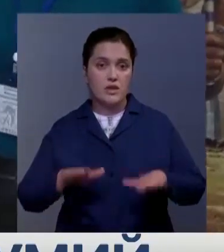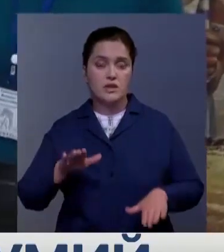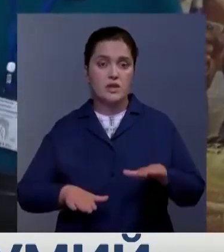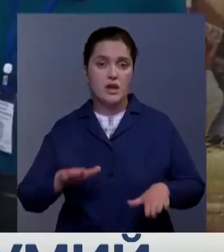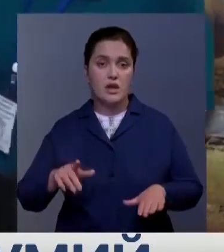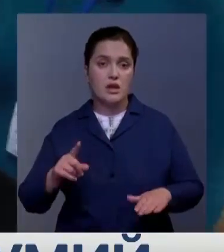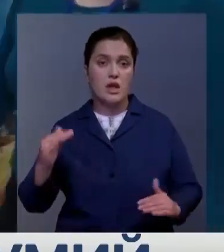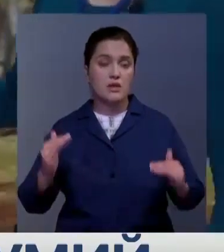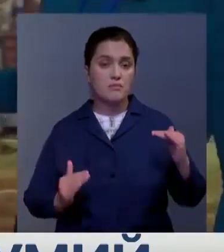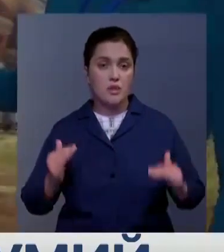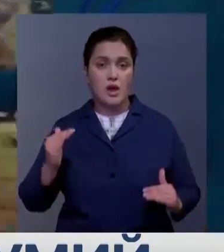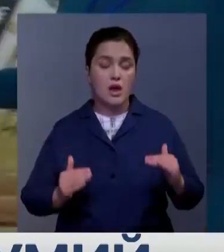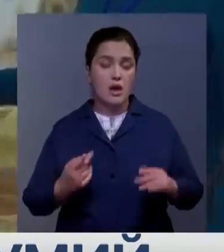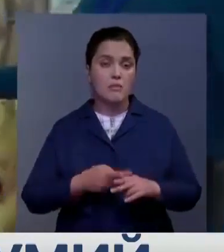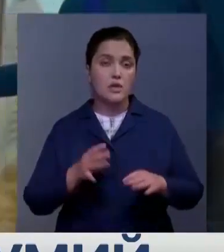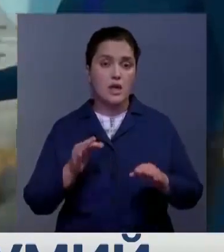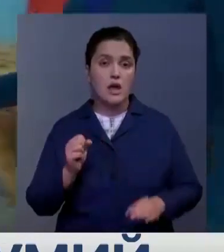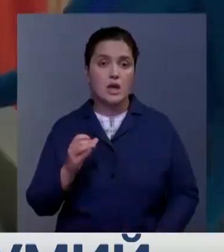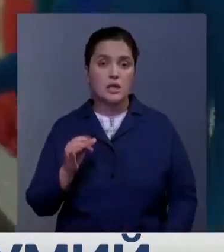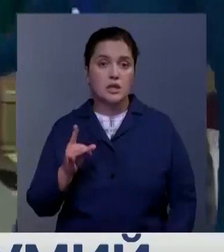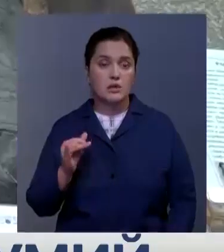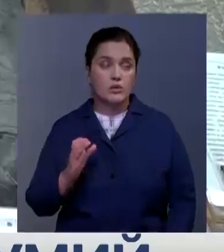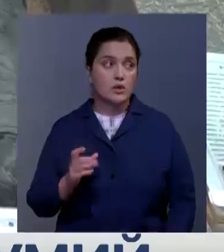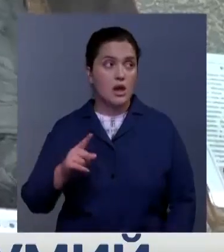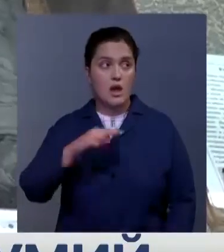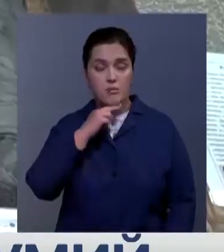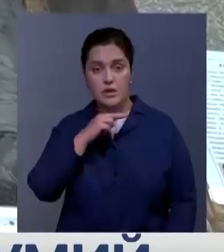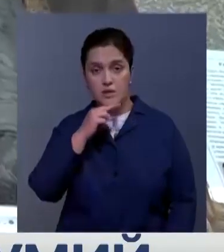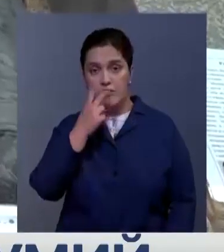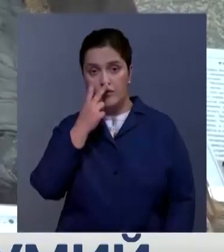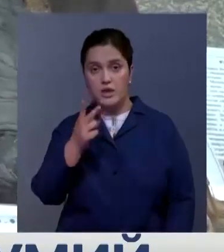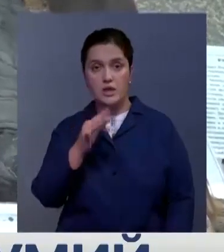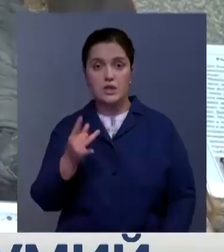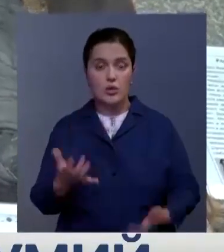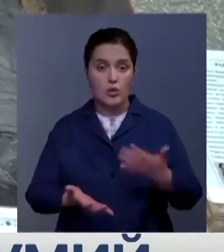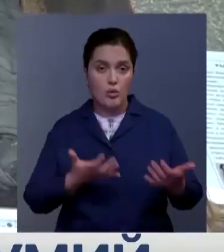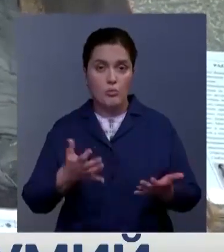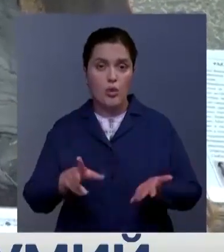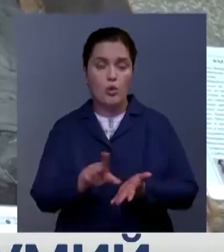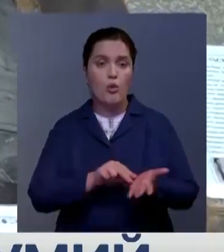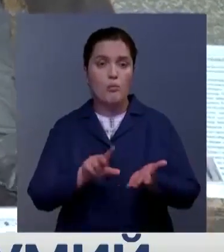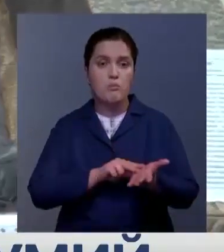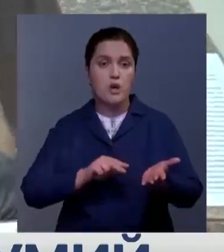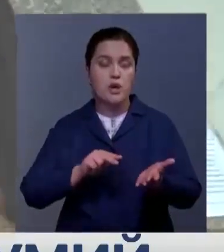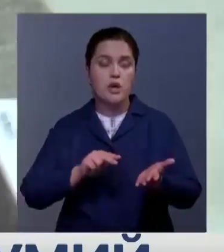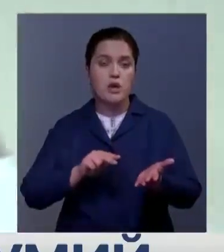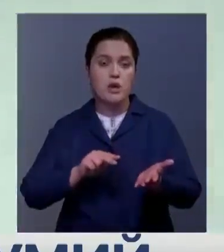справедливости Осириса. Здесь вот, обратите внимание, это эпизод раскопок, копии мумий